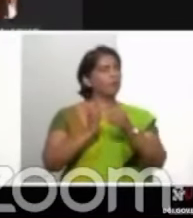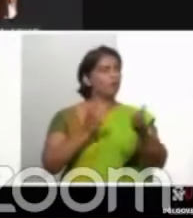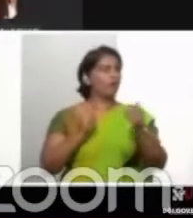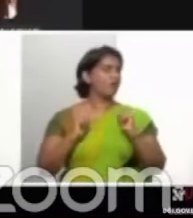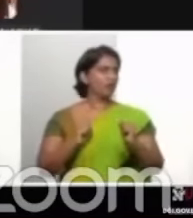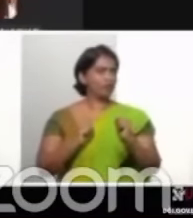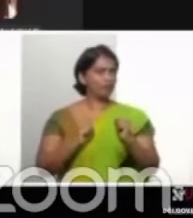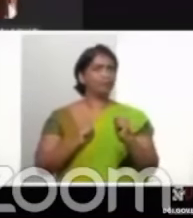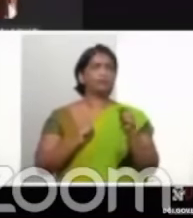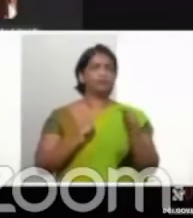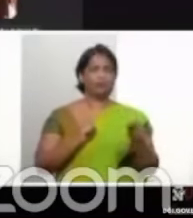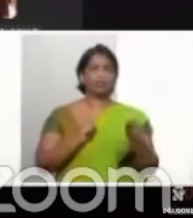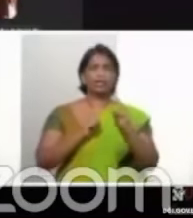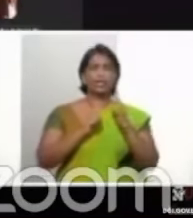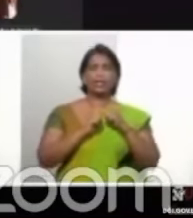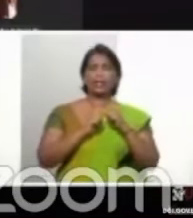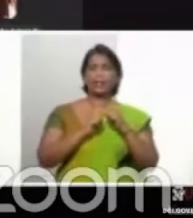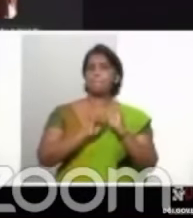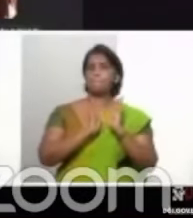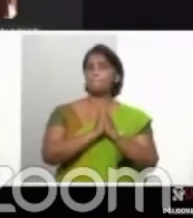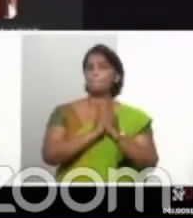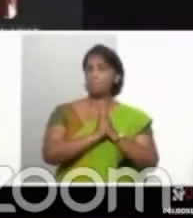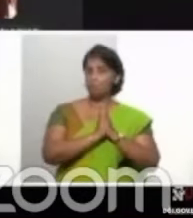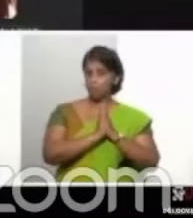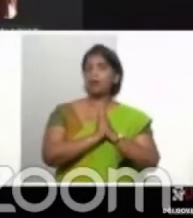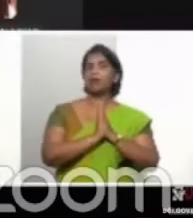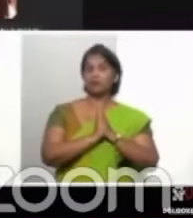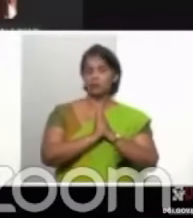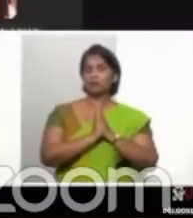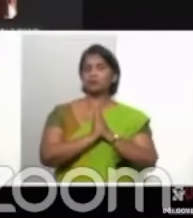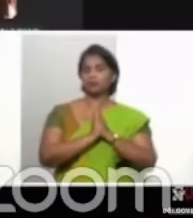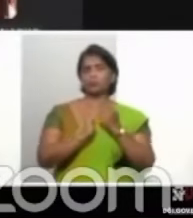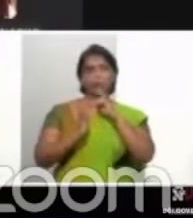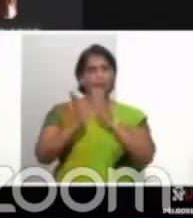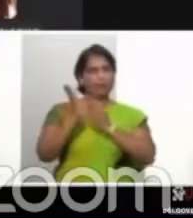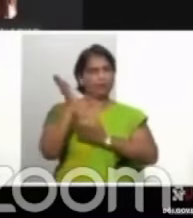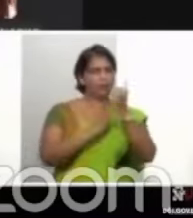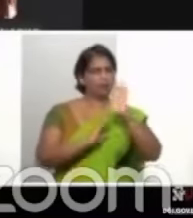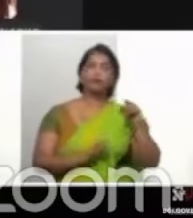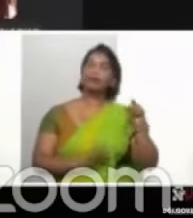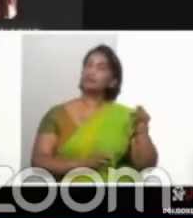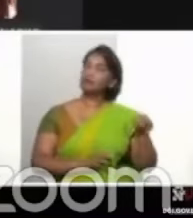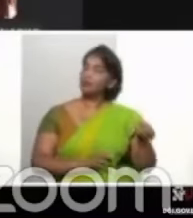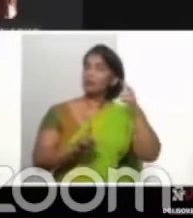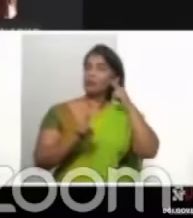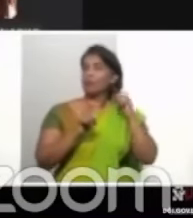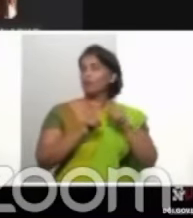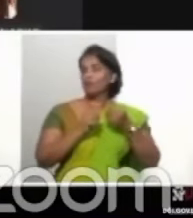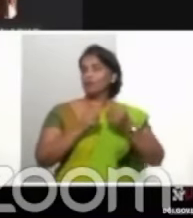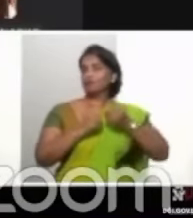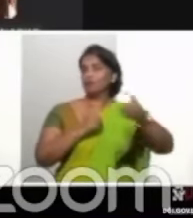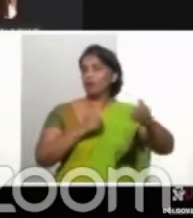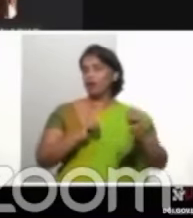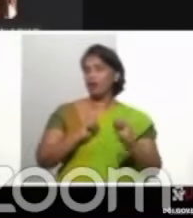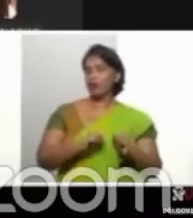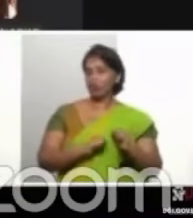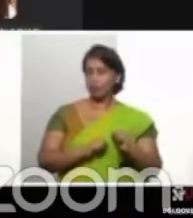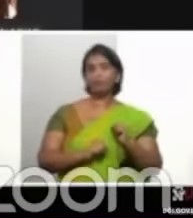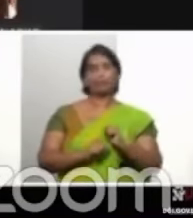දැන් ඊ පාස්පෝර්ට් සම්බන්ධයෙන් නඩුවක් පැවරිච්ච බවක් තියෙනවා. එතකොට මේ සම්බන්ධයෙන් ඉදිරියට යන්නේ කොහොමද? ඒ